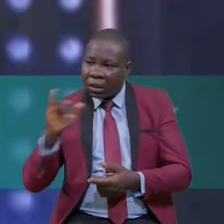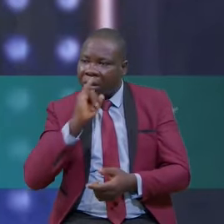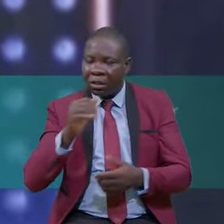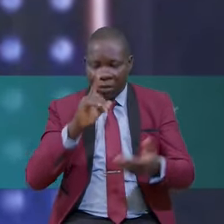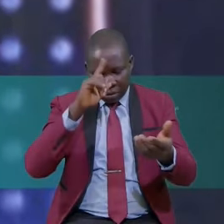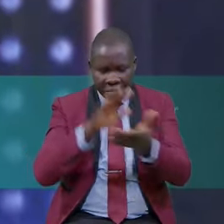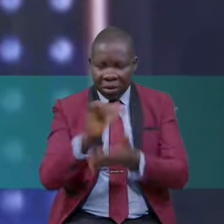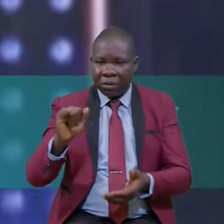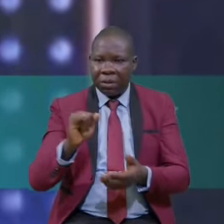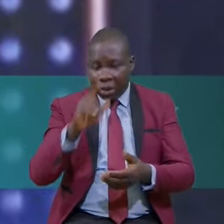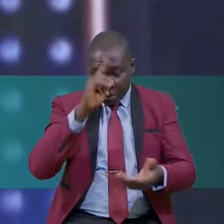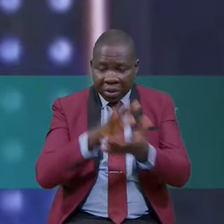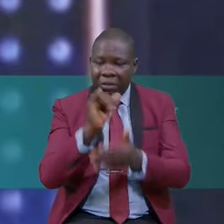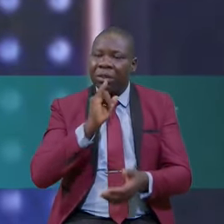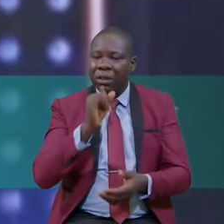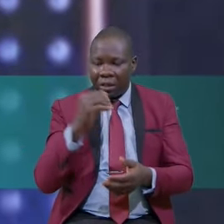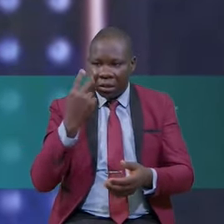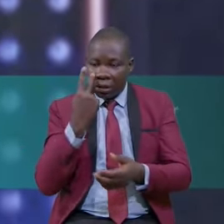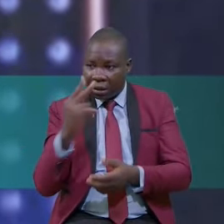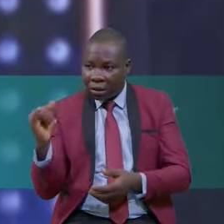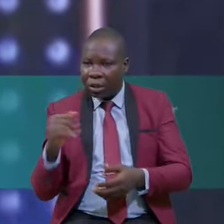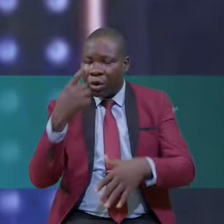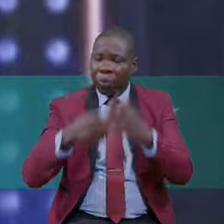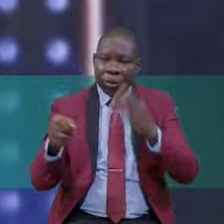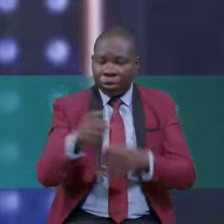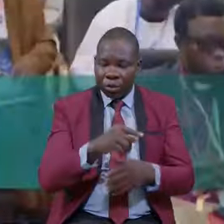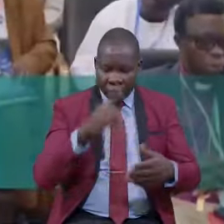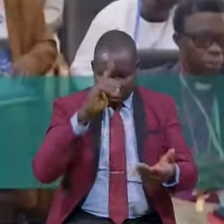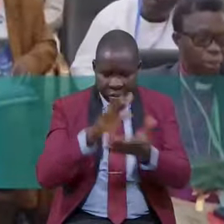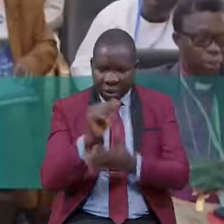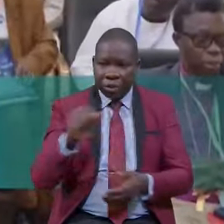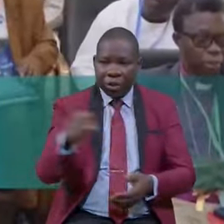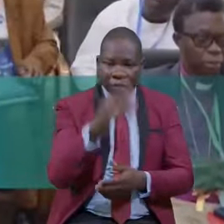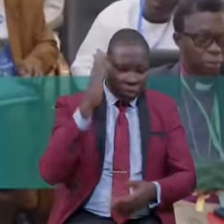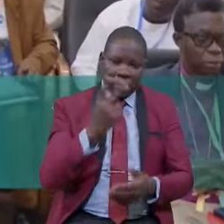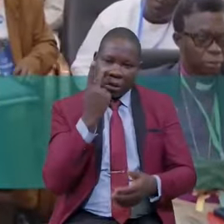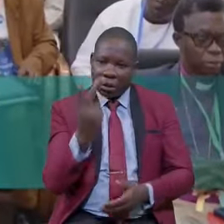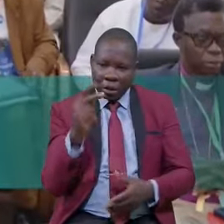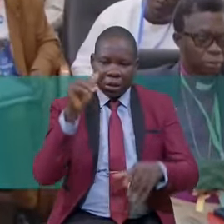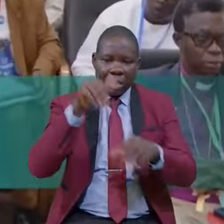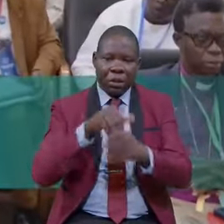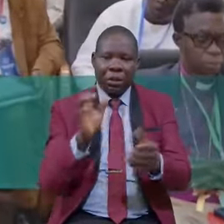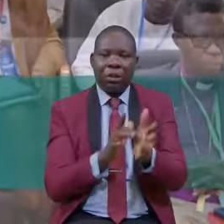What you believe, et ce que tu crois, tu verras au nom de Jésus.